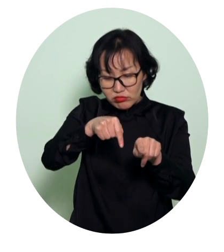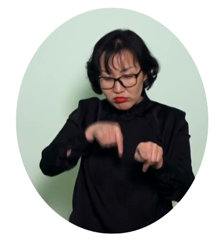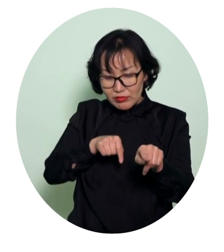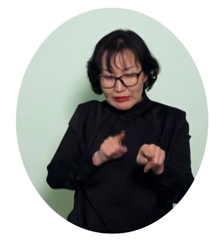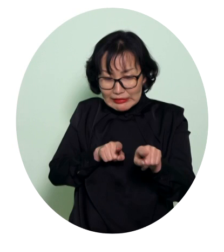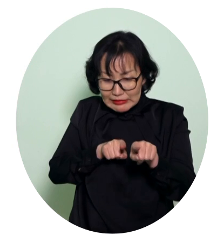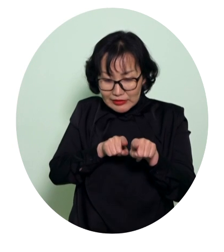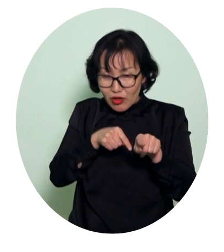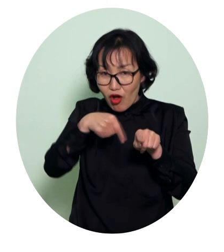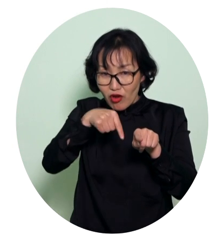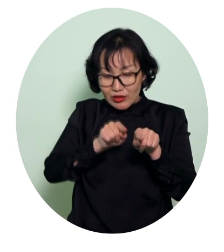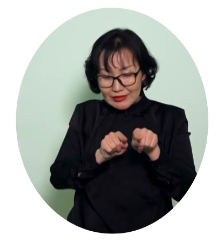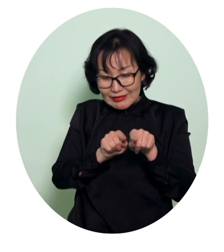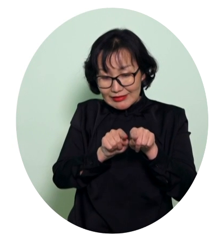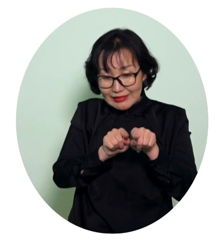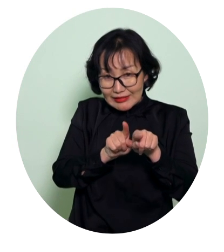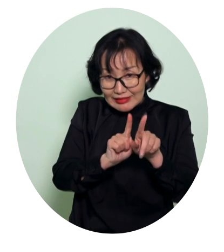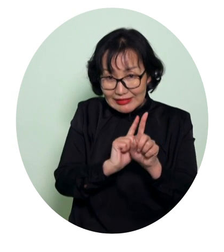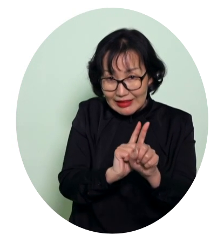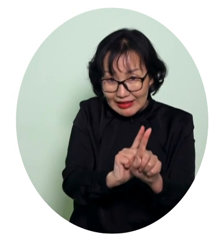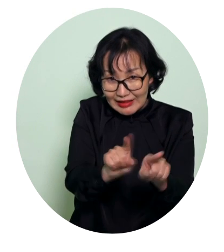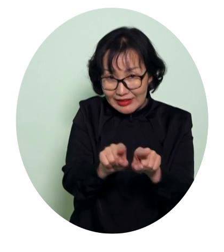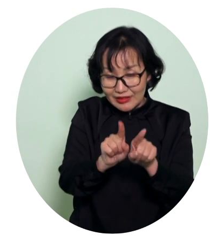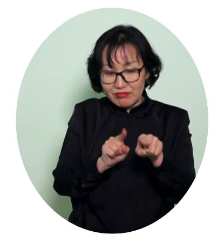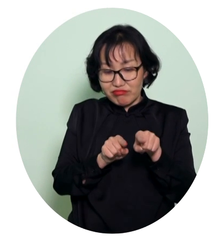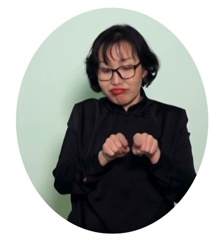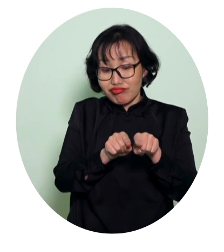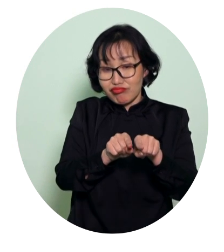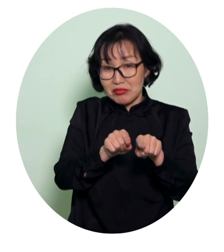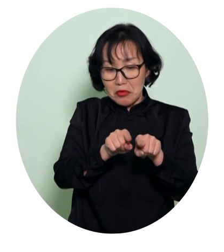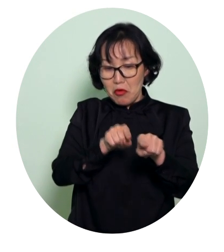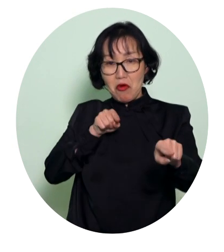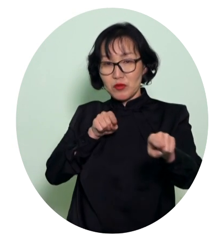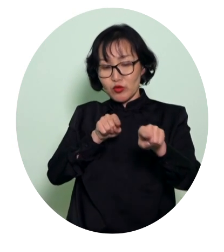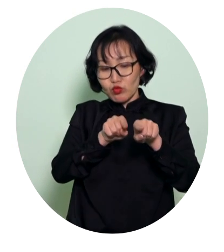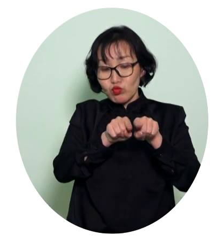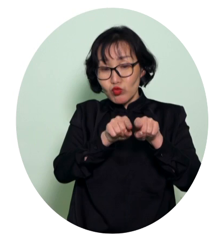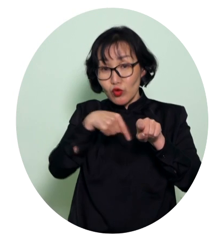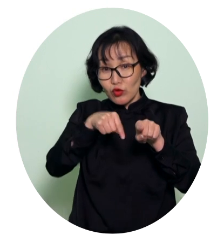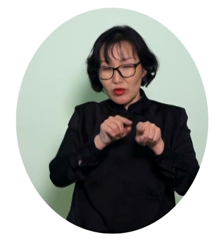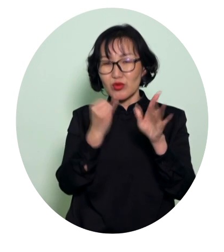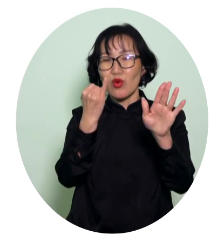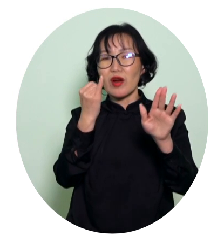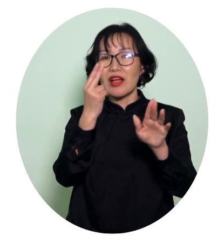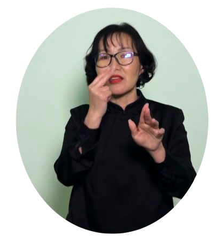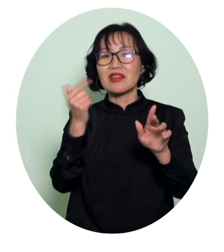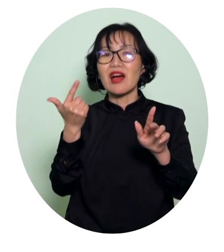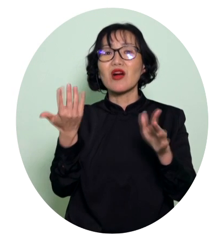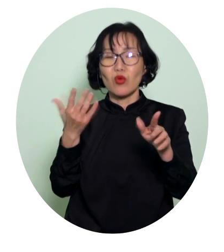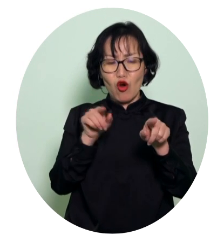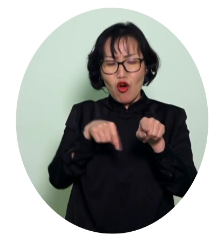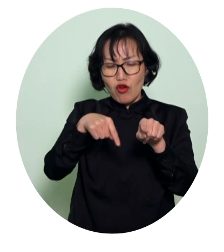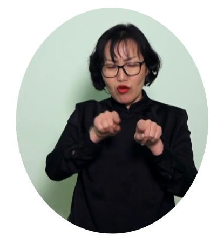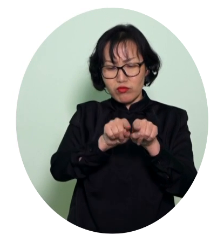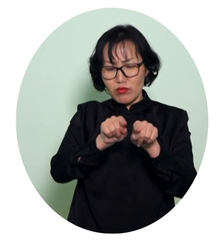нь яг даган хөх маш ойрхон байхыг илэрхийлдэг байна. Тэгэхээр дааг 6 дааг маань ар араасаа маш